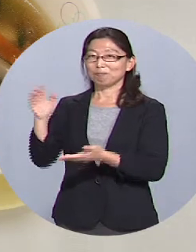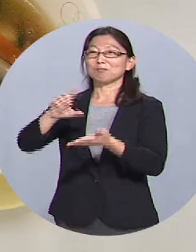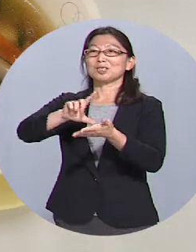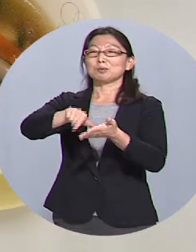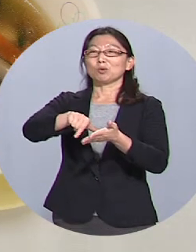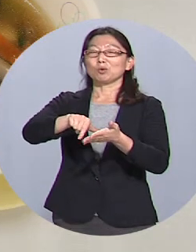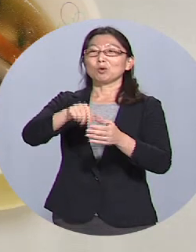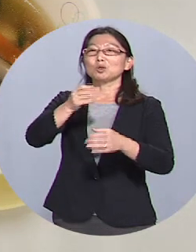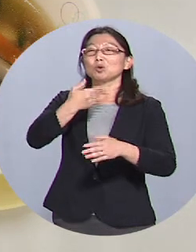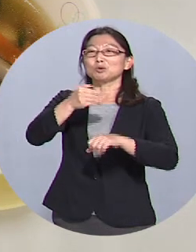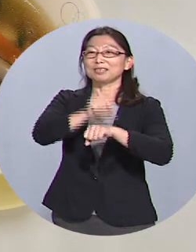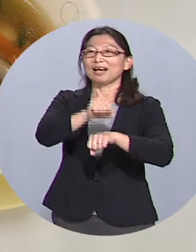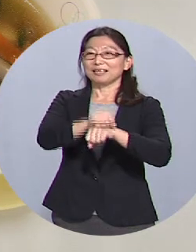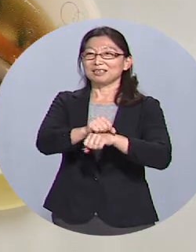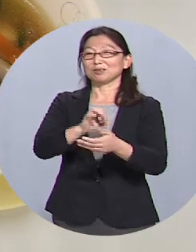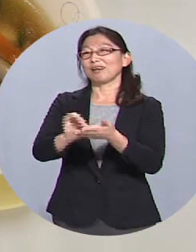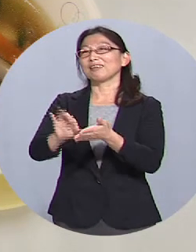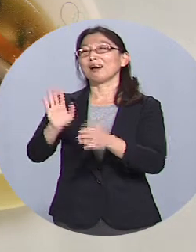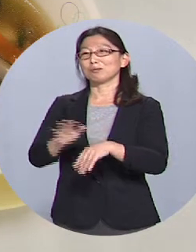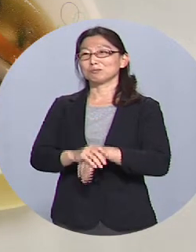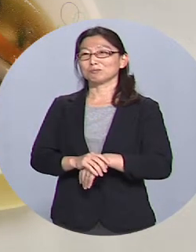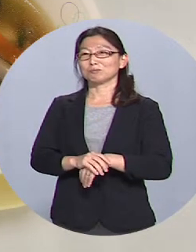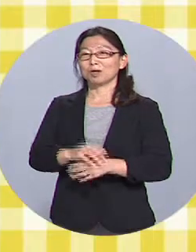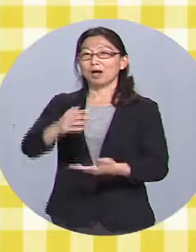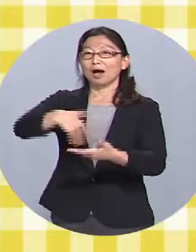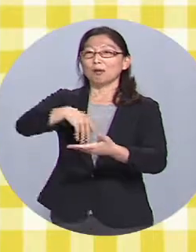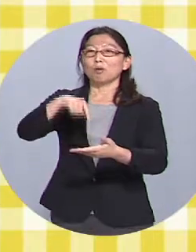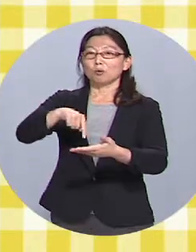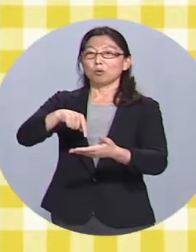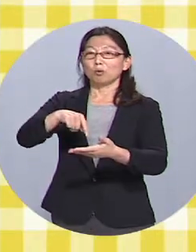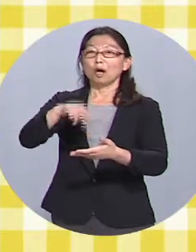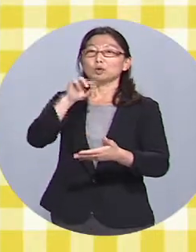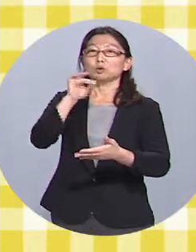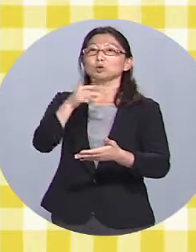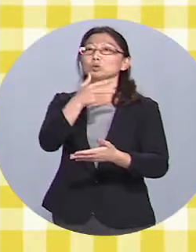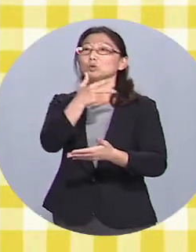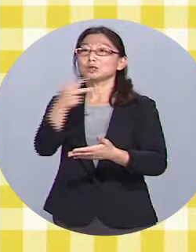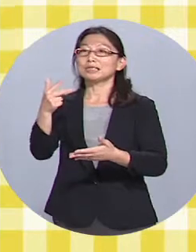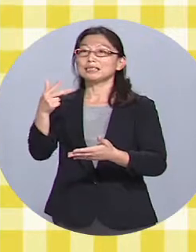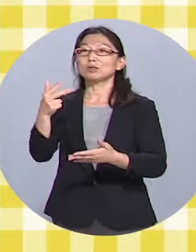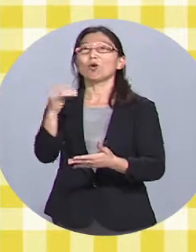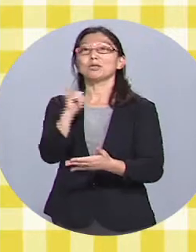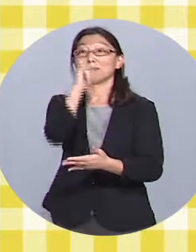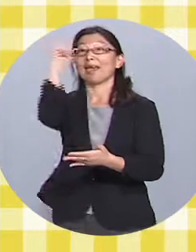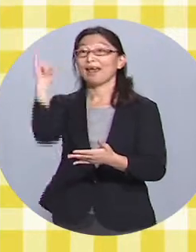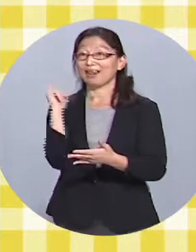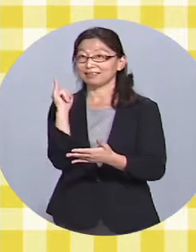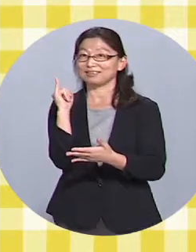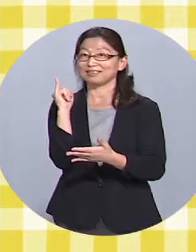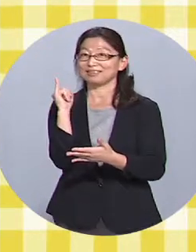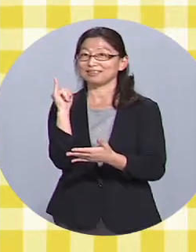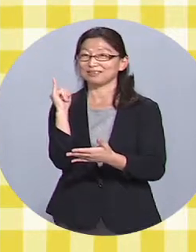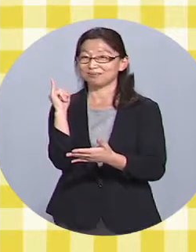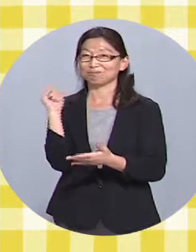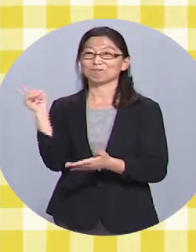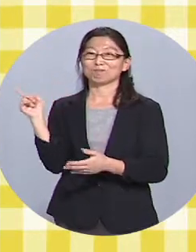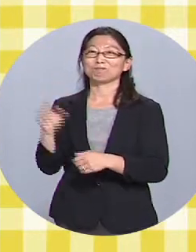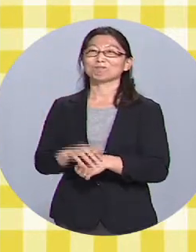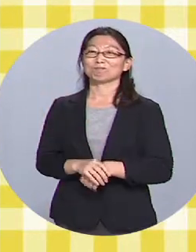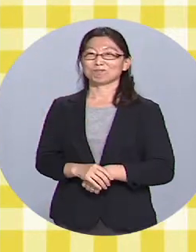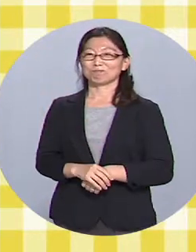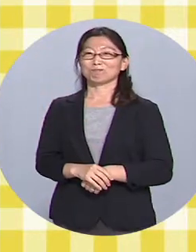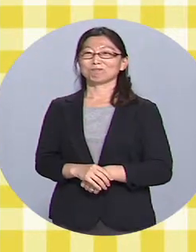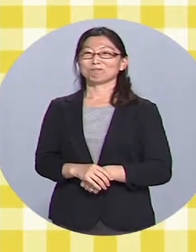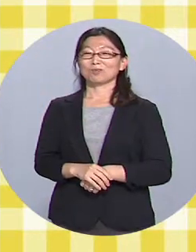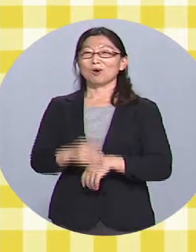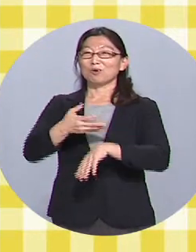使用しています。また和え物は町内にあるツツジの名所五大村のツツジをイメージしています。 おしゃ